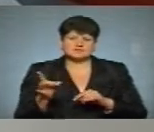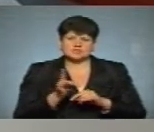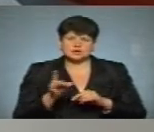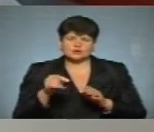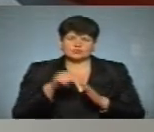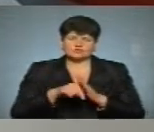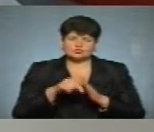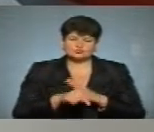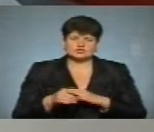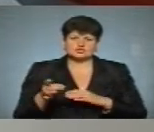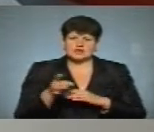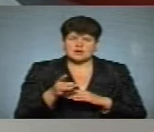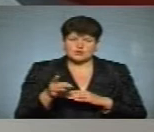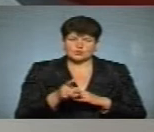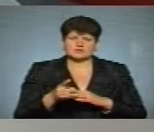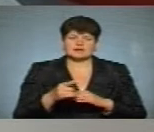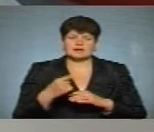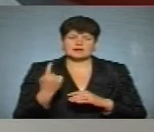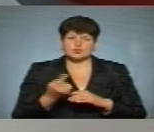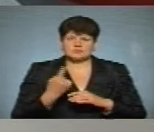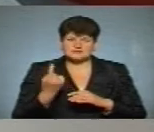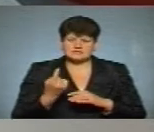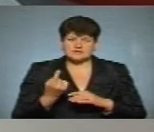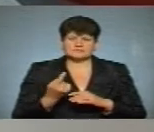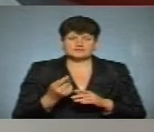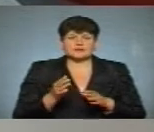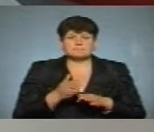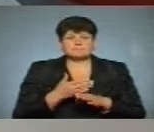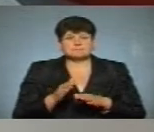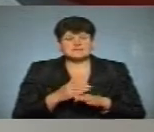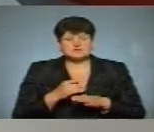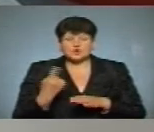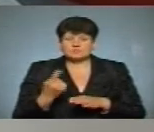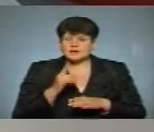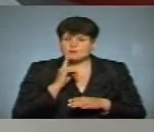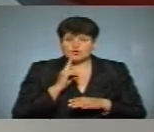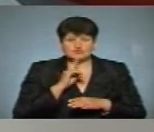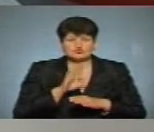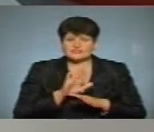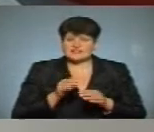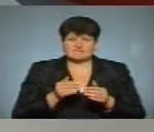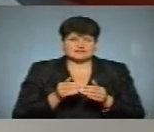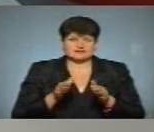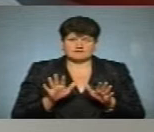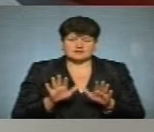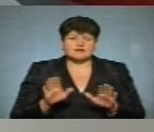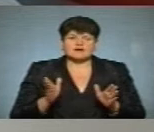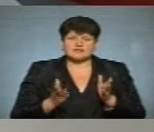і міжміське. Щодо міжобласного, ми поки що не відкривали його, але звернулися